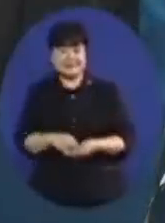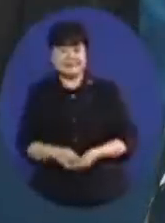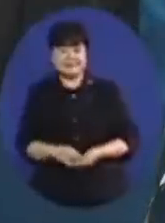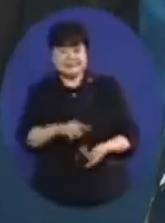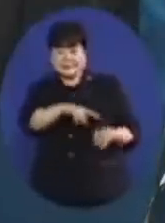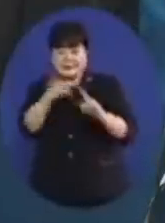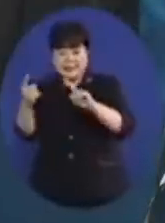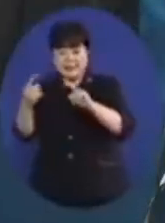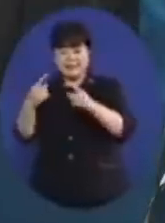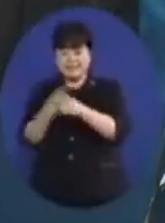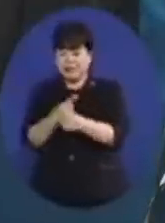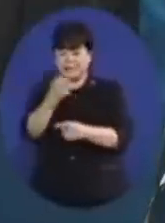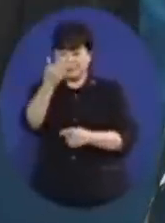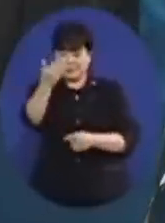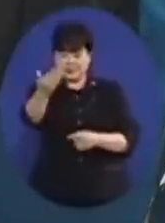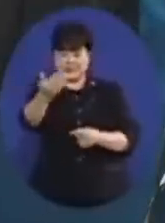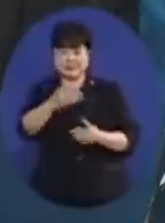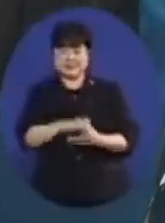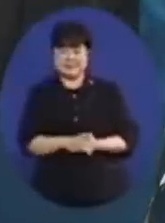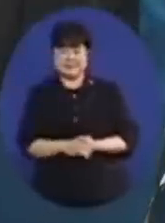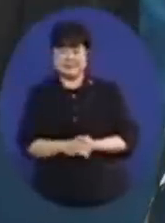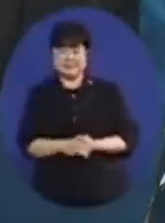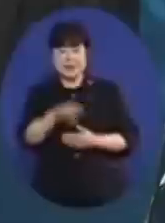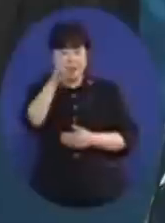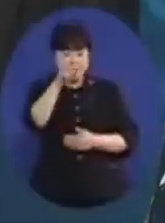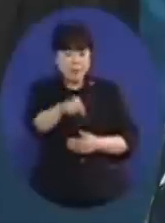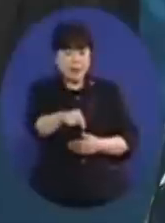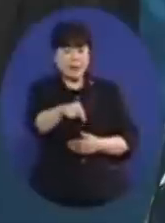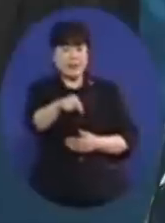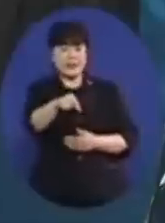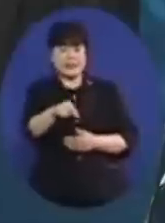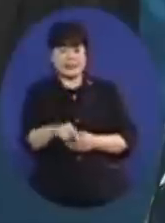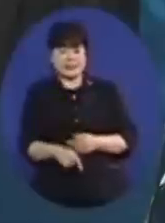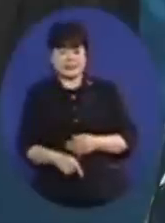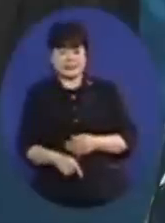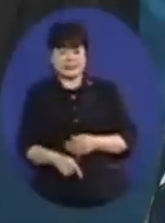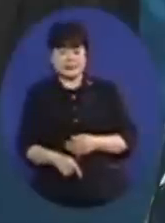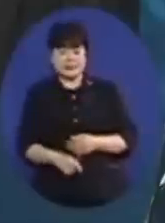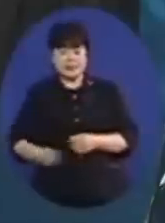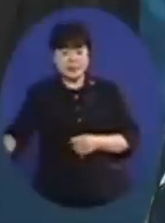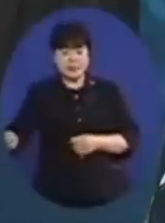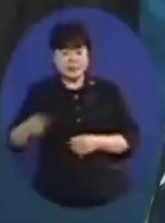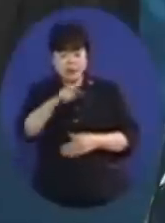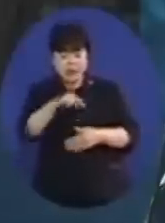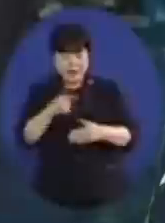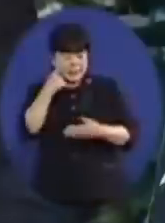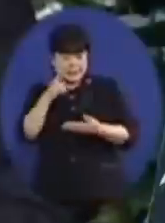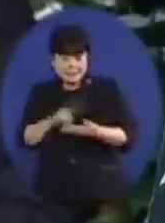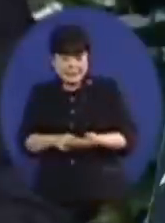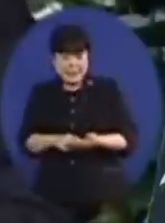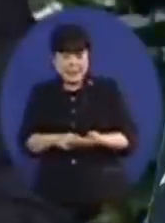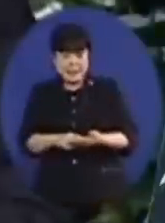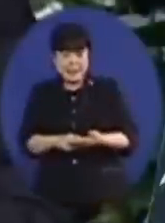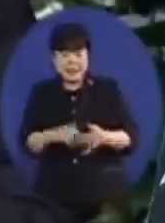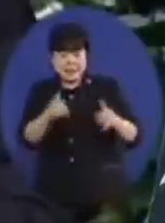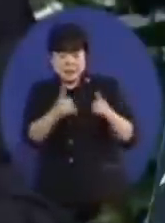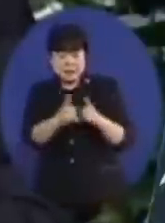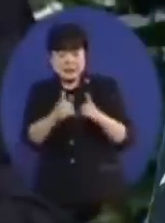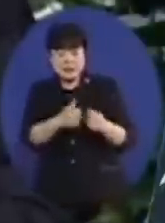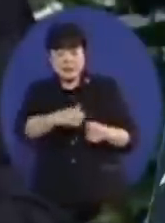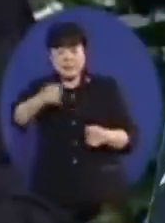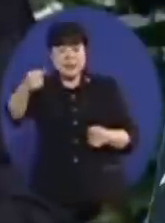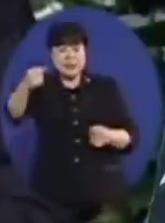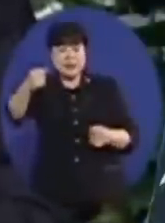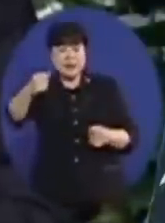산의 운동을 안에서 찾자 밖에서 이런게 전쟁에서